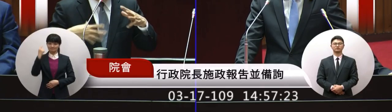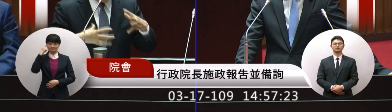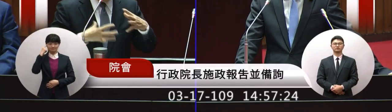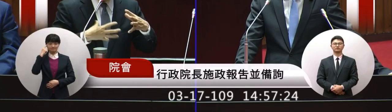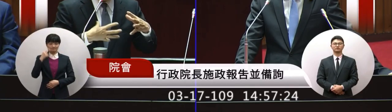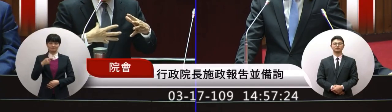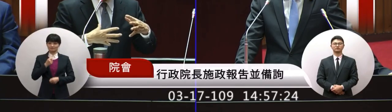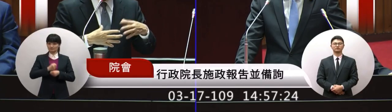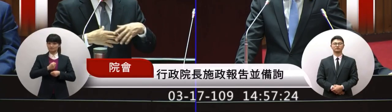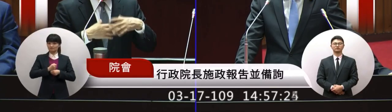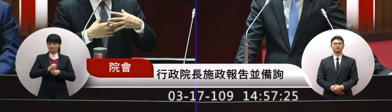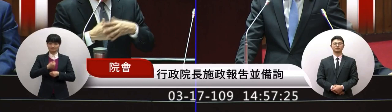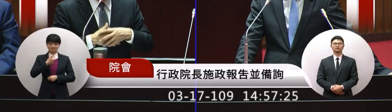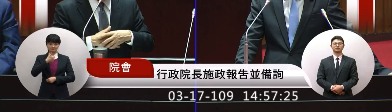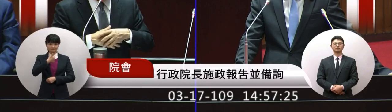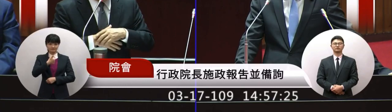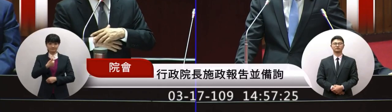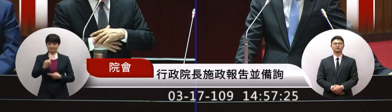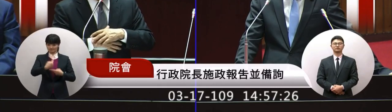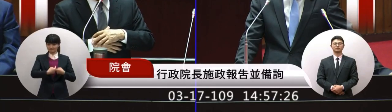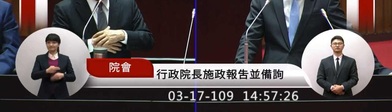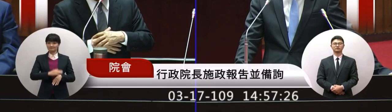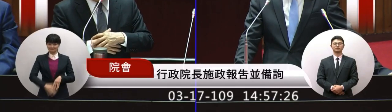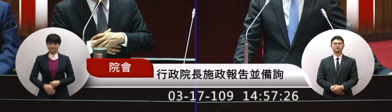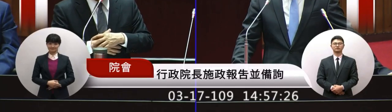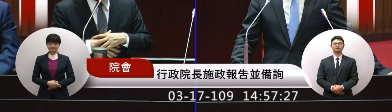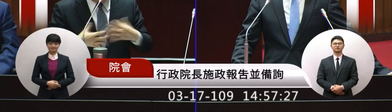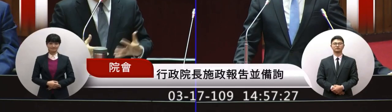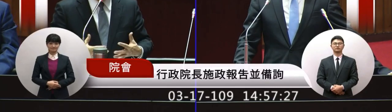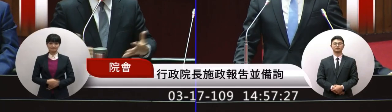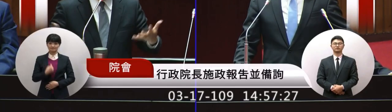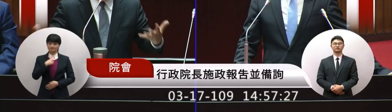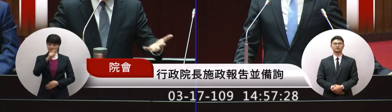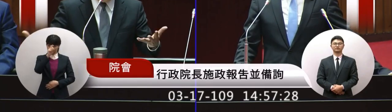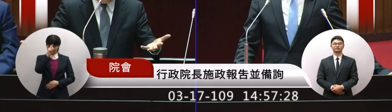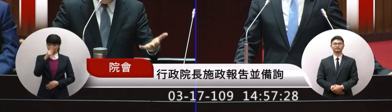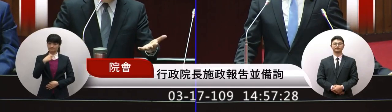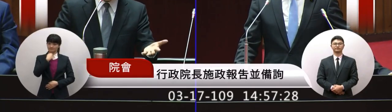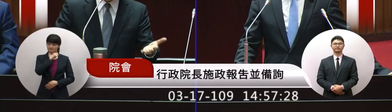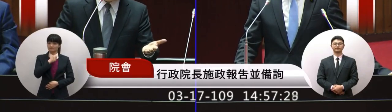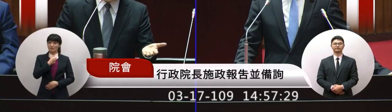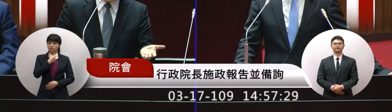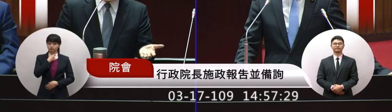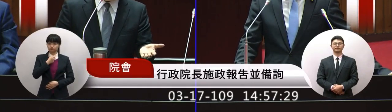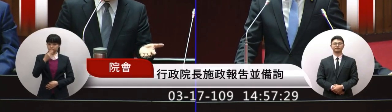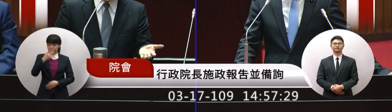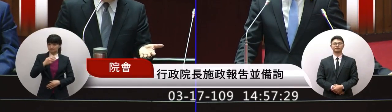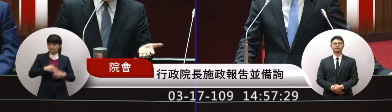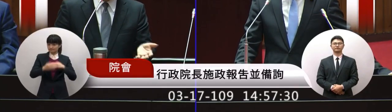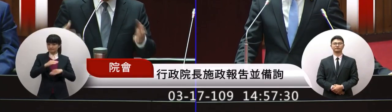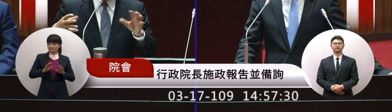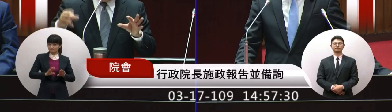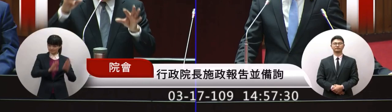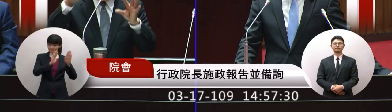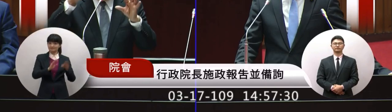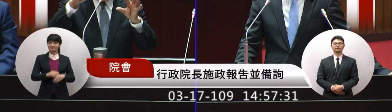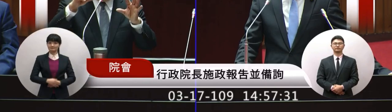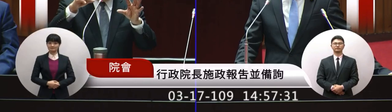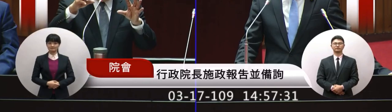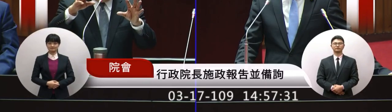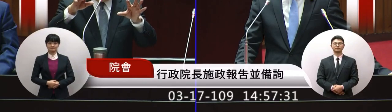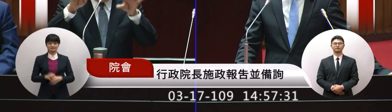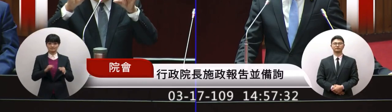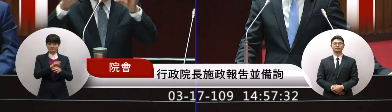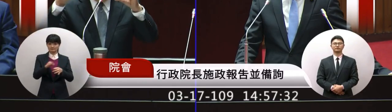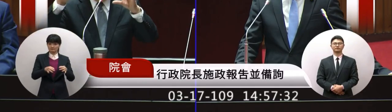那我的意思是，我们一定要让台湾更好，到底这都是我们安身立命的地方。那经